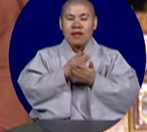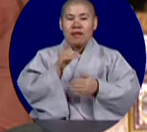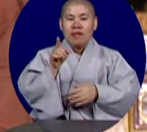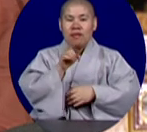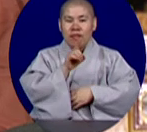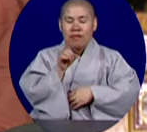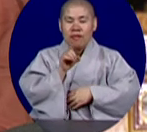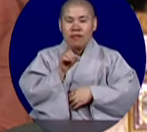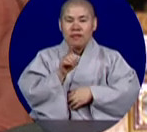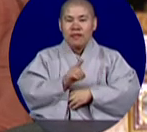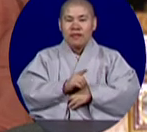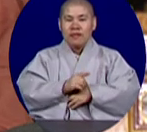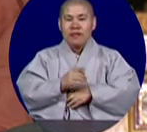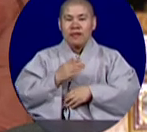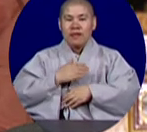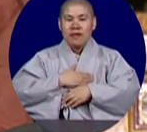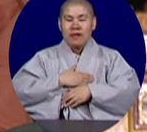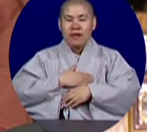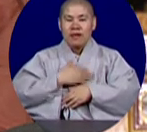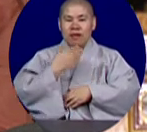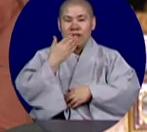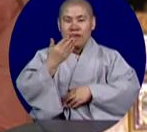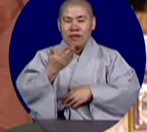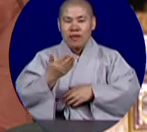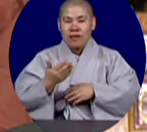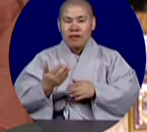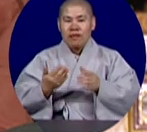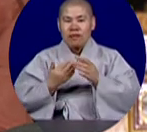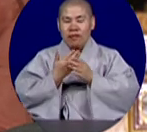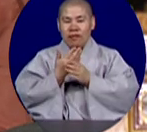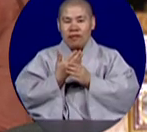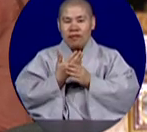뭐냐? 내가 너한테서 생겼다.